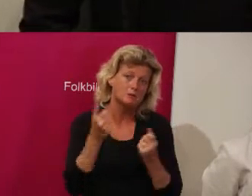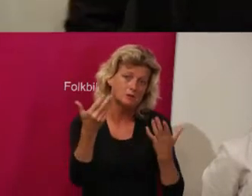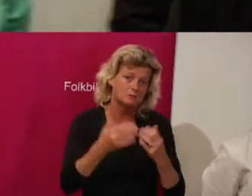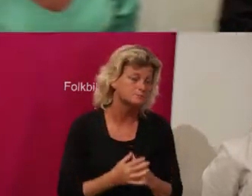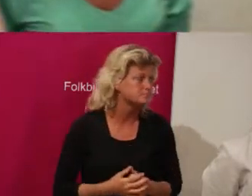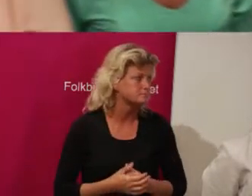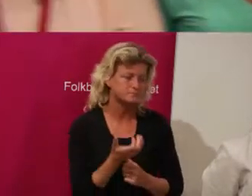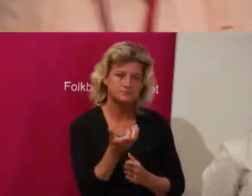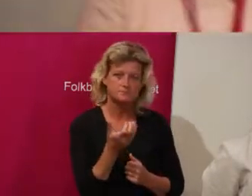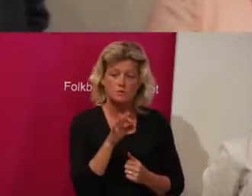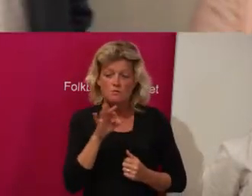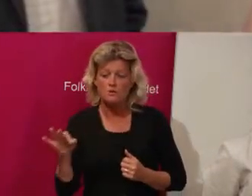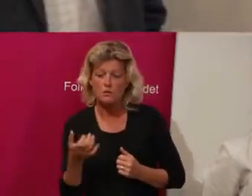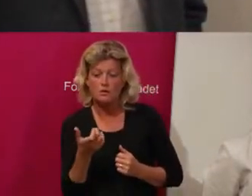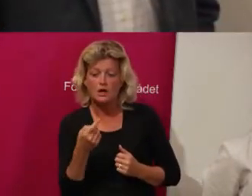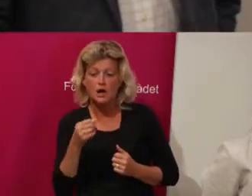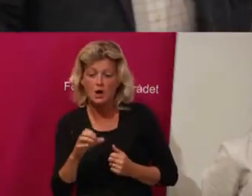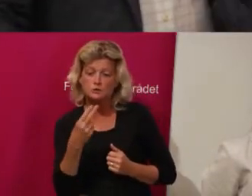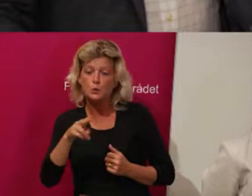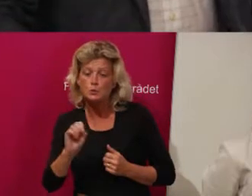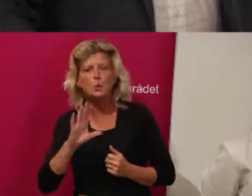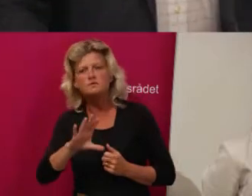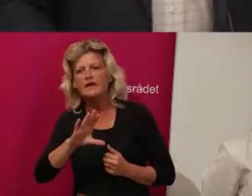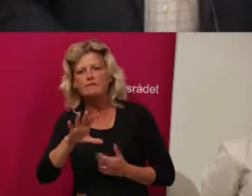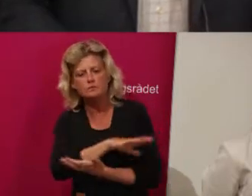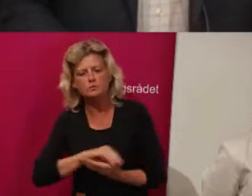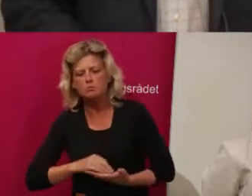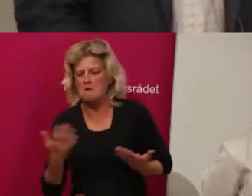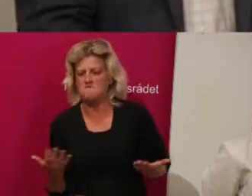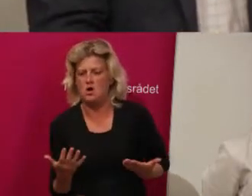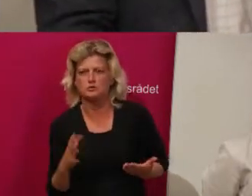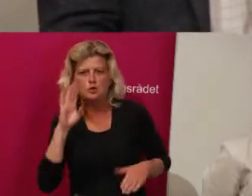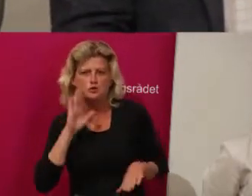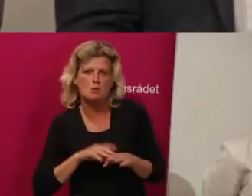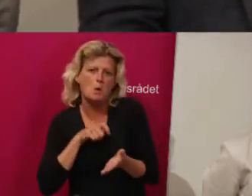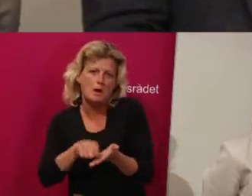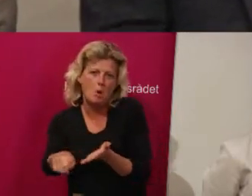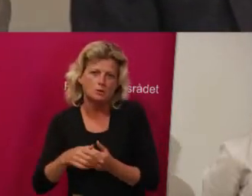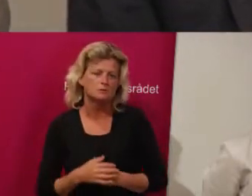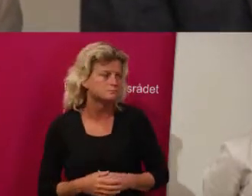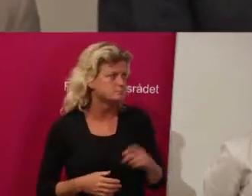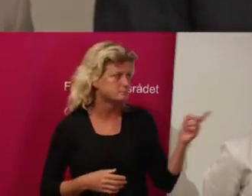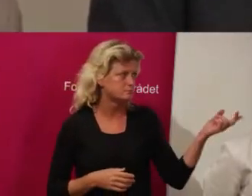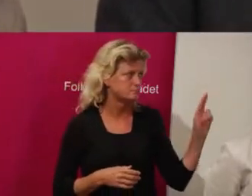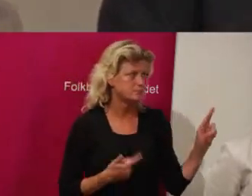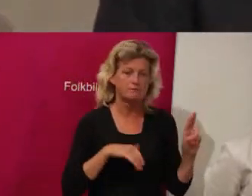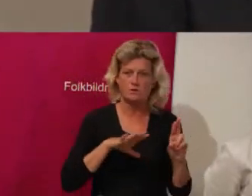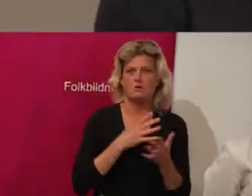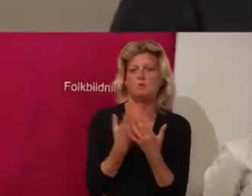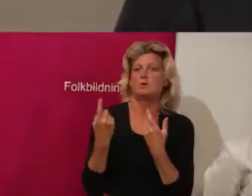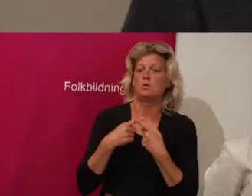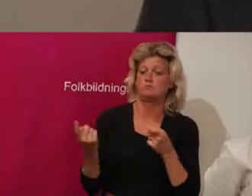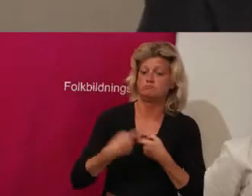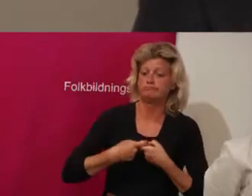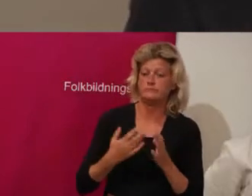Uno, vad drar du för analyser av den här rapporten? Ja, vi har ju många kopplingar till folkbildningen, kan man